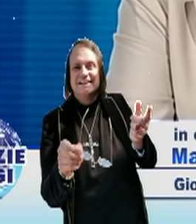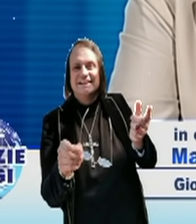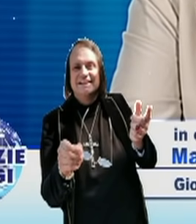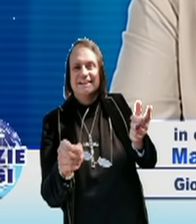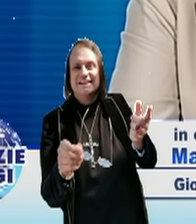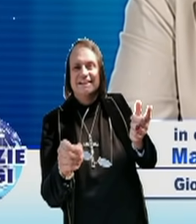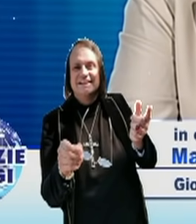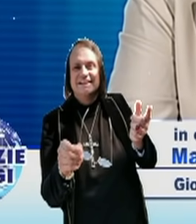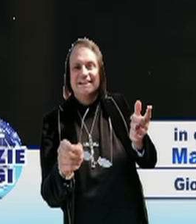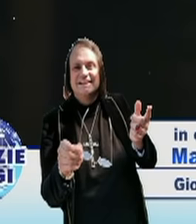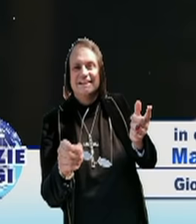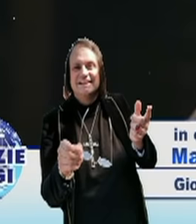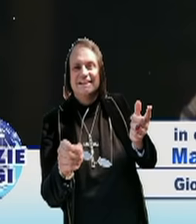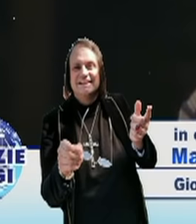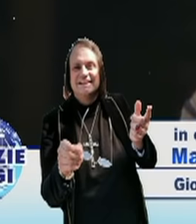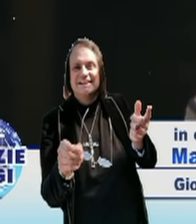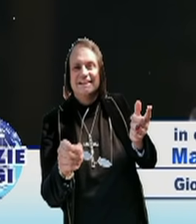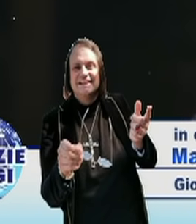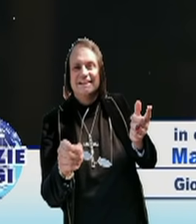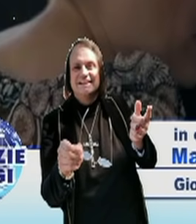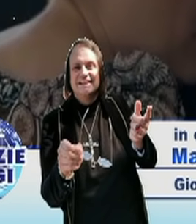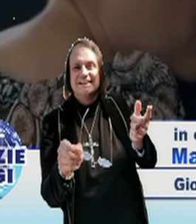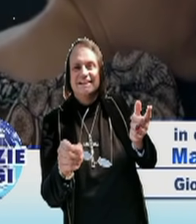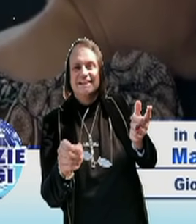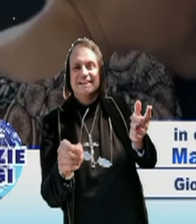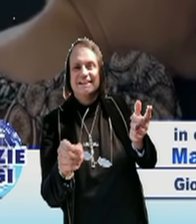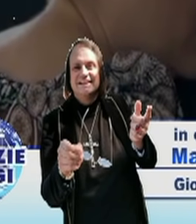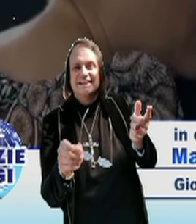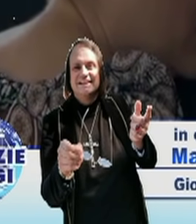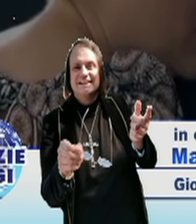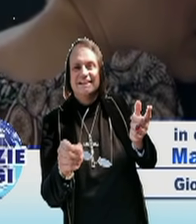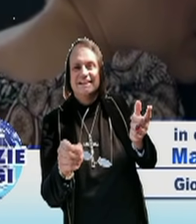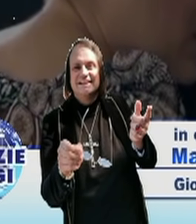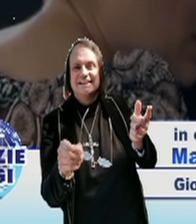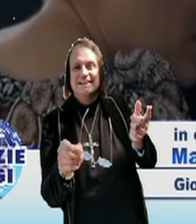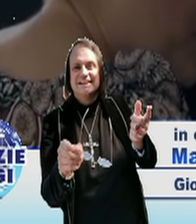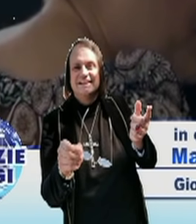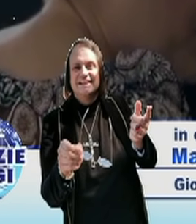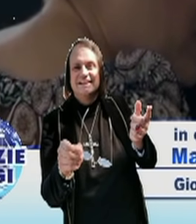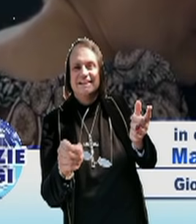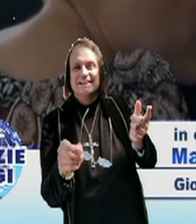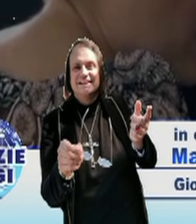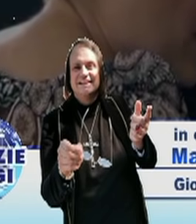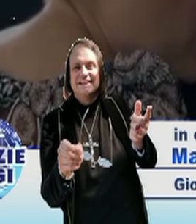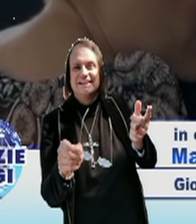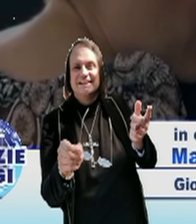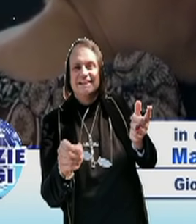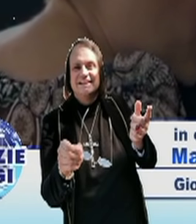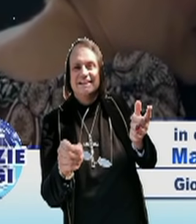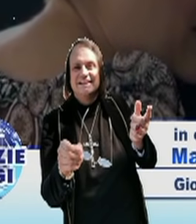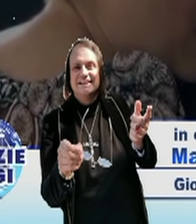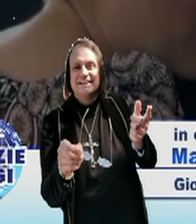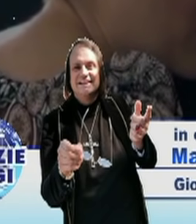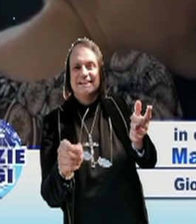essere quello del fatto che l'amore non ha confini, che le promesse vanno sempre mantenute e che il bene vince sempre. Il Covid è stato interpretato da Carlo